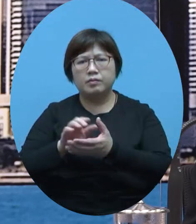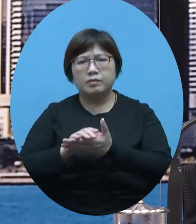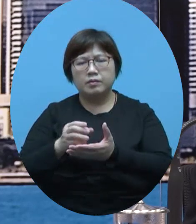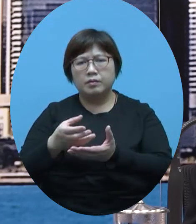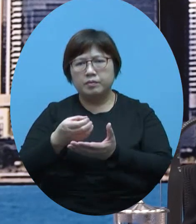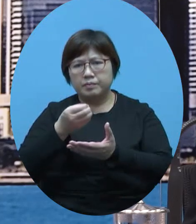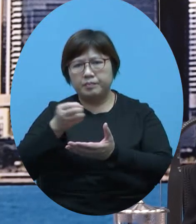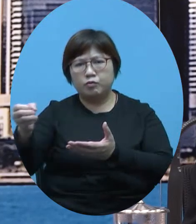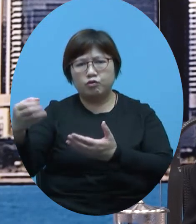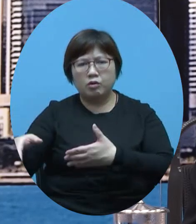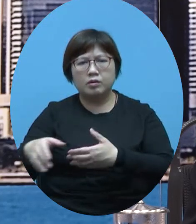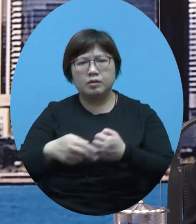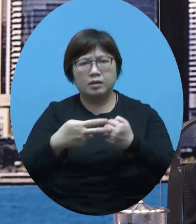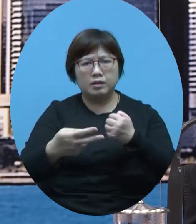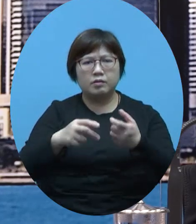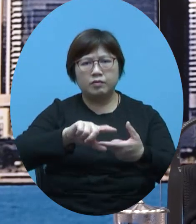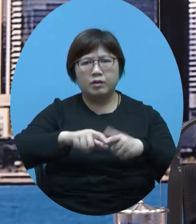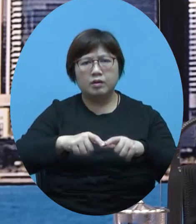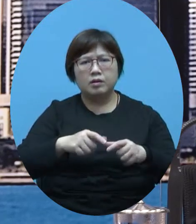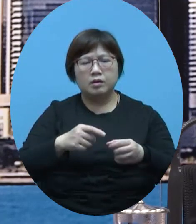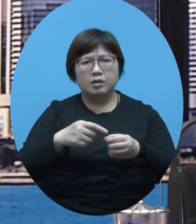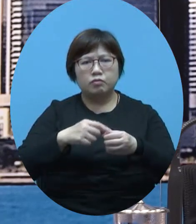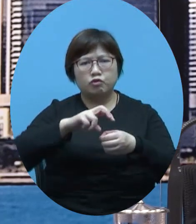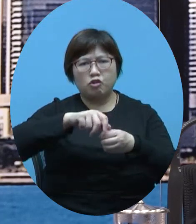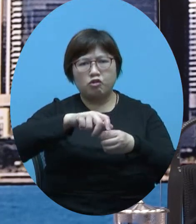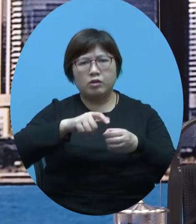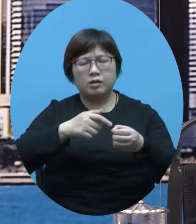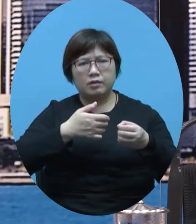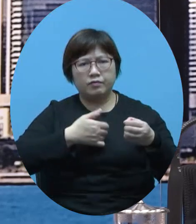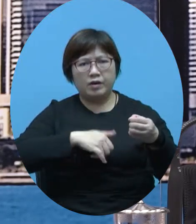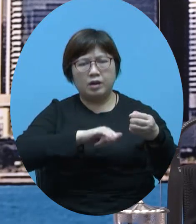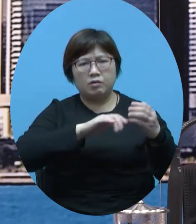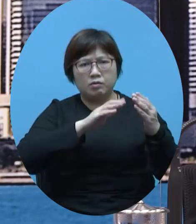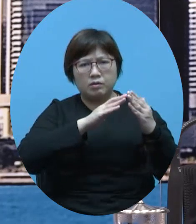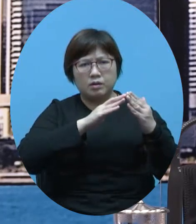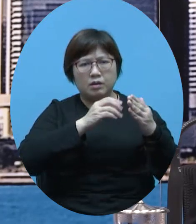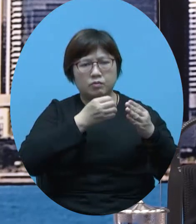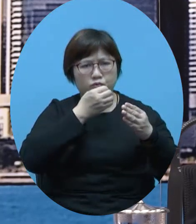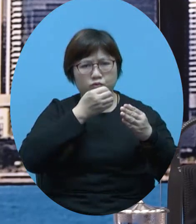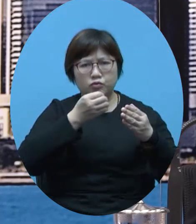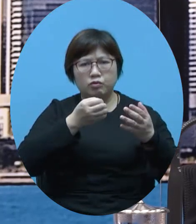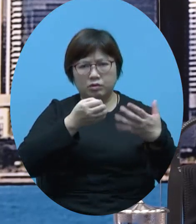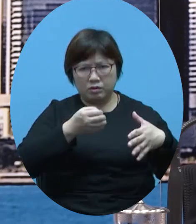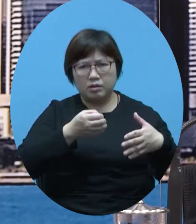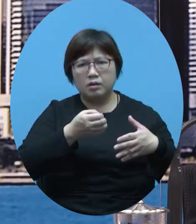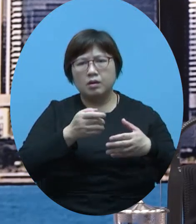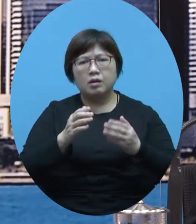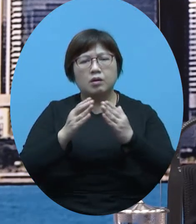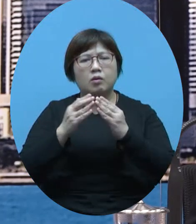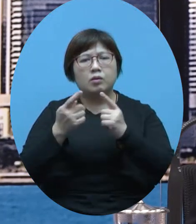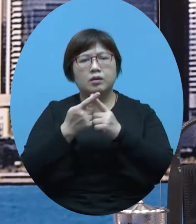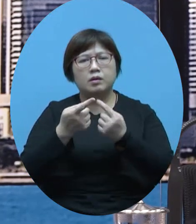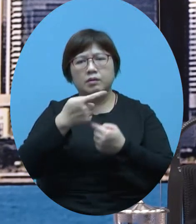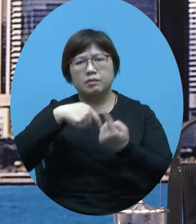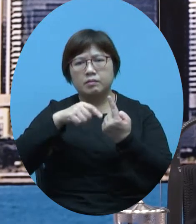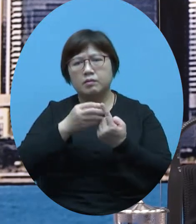外咧，第二個途徑咧就係佢拎咗個樣本樽翻去留咗之後咧，就透過譬如屋企人啊，咁咧就係、交